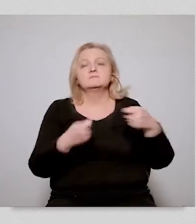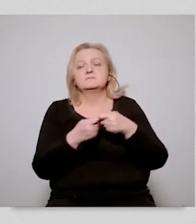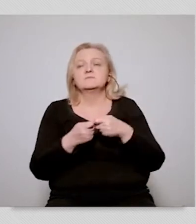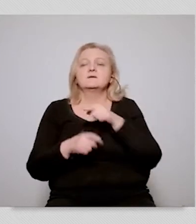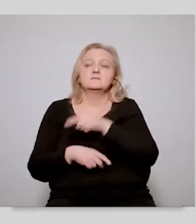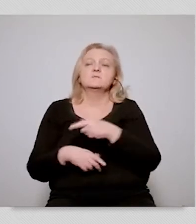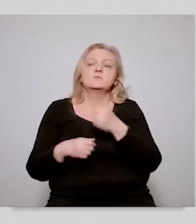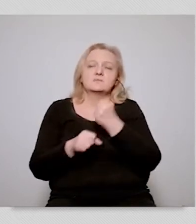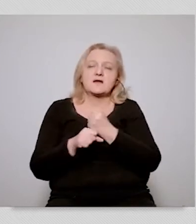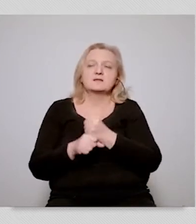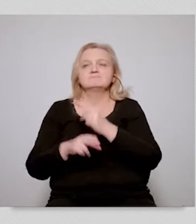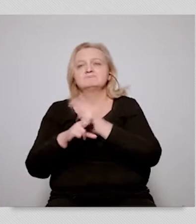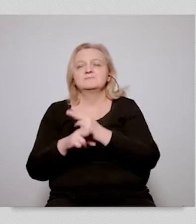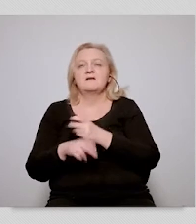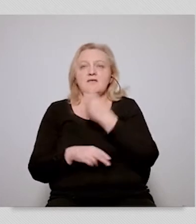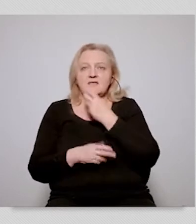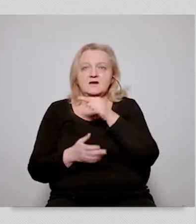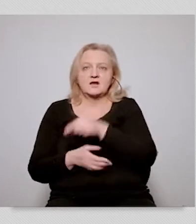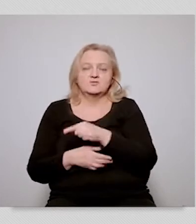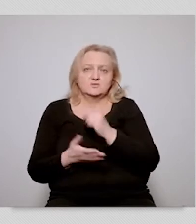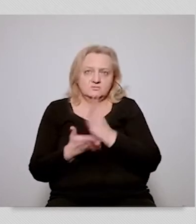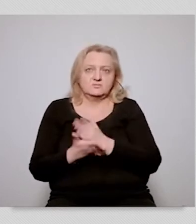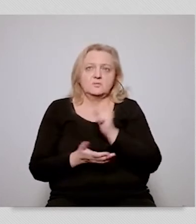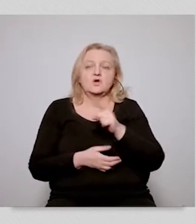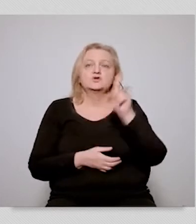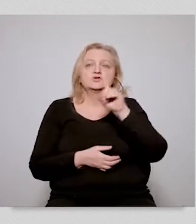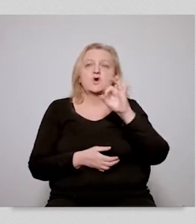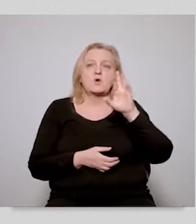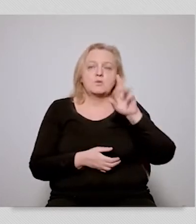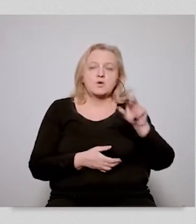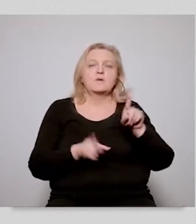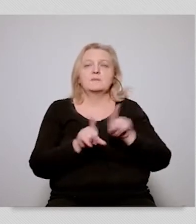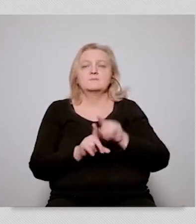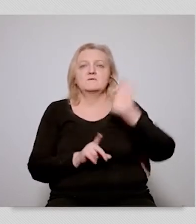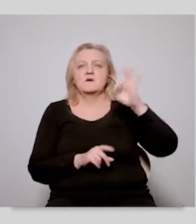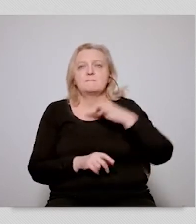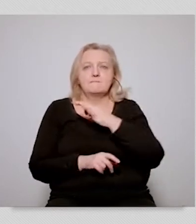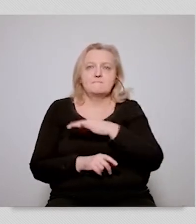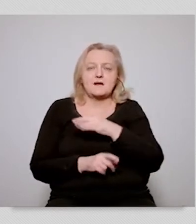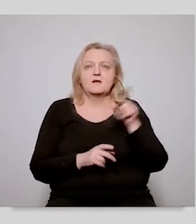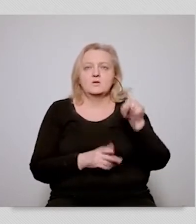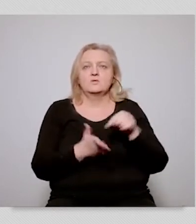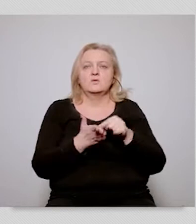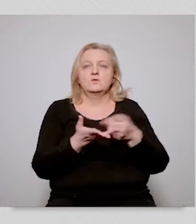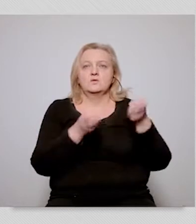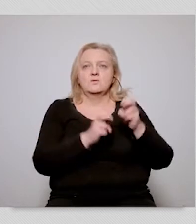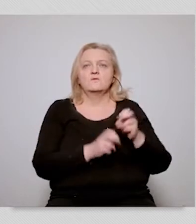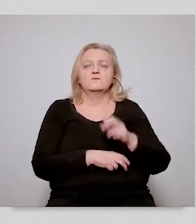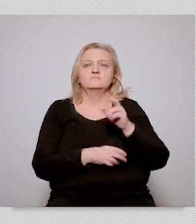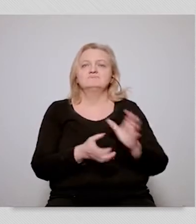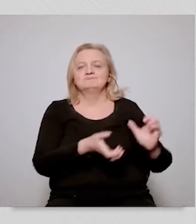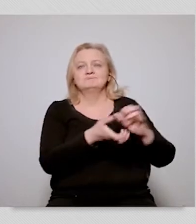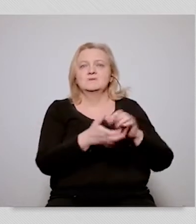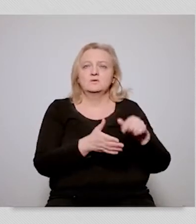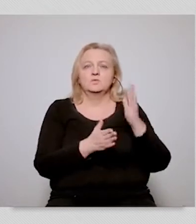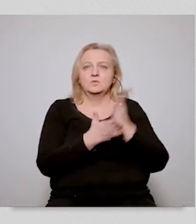energetycznej, to chociażby przecież Zbigniew Ziobro i jego partia, która tworzy koalicję rządzącą,